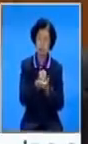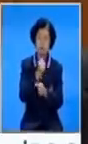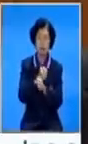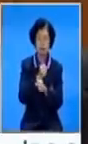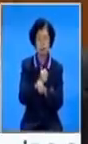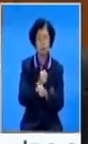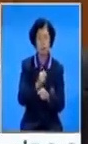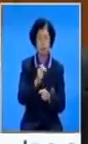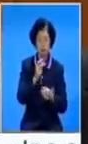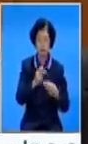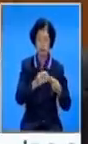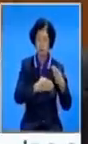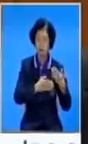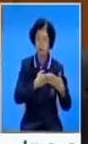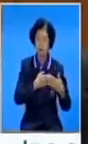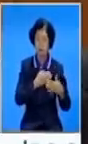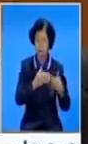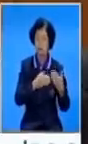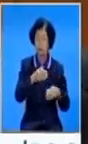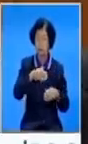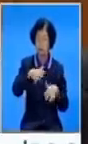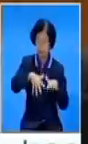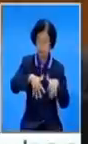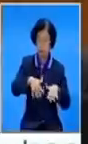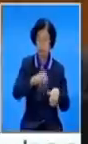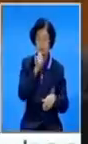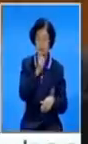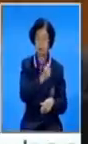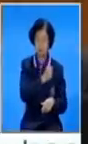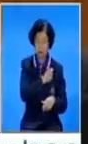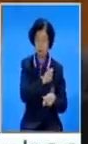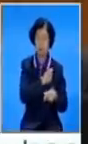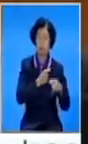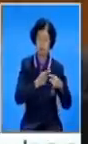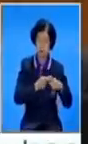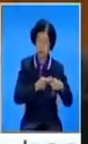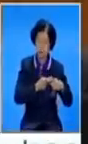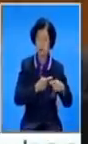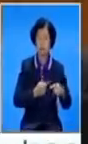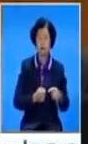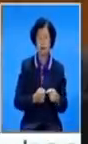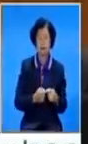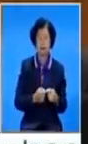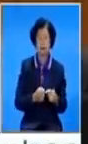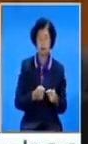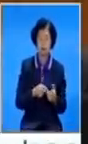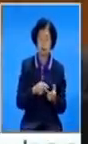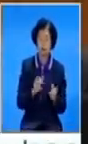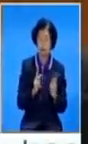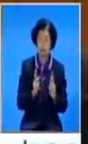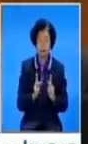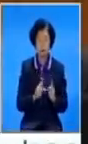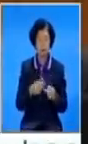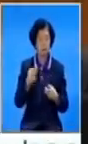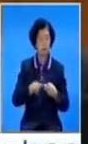ราณีต่อประชาชนอดทนต่อความเจ็บใจไม่หวั่นไหวต่อความยากลำบ